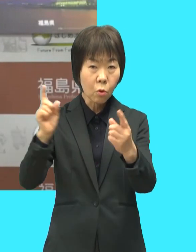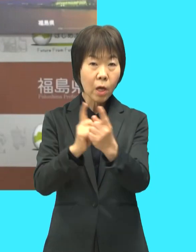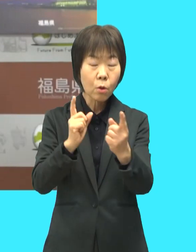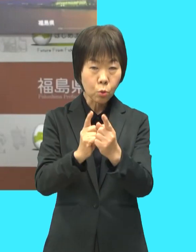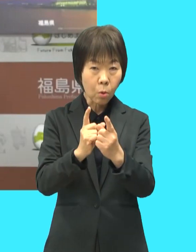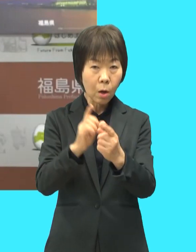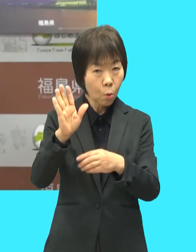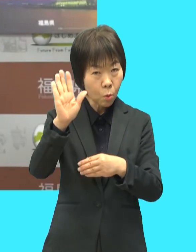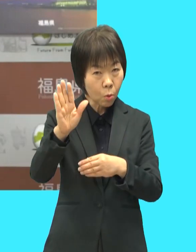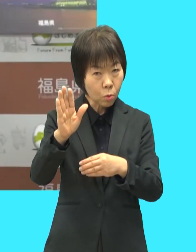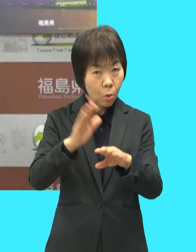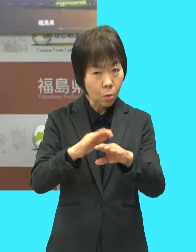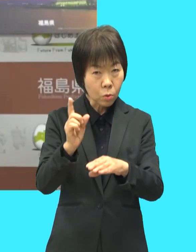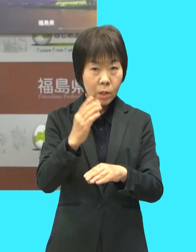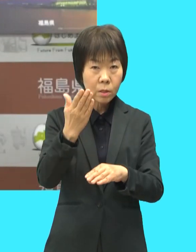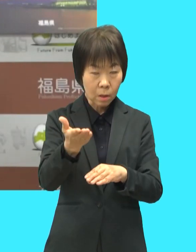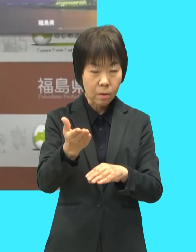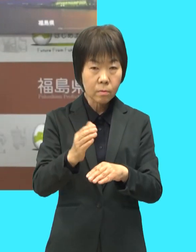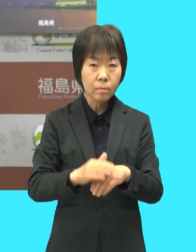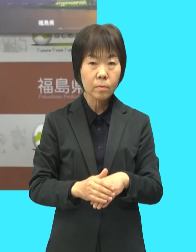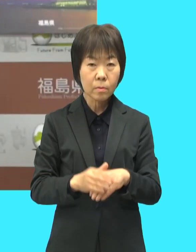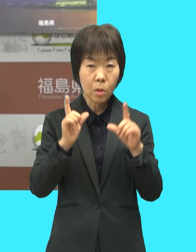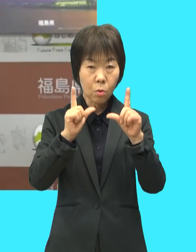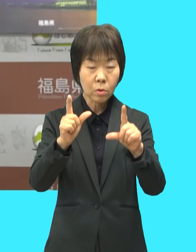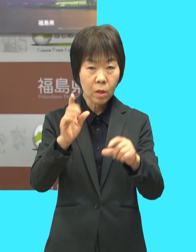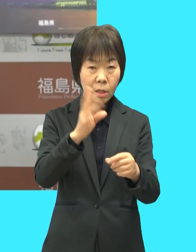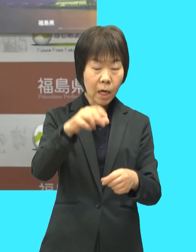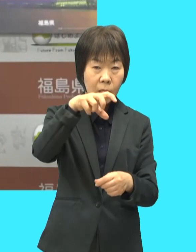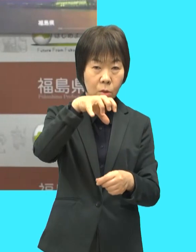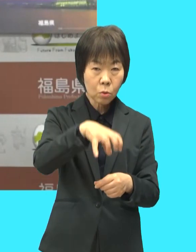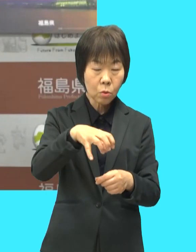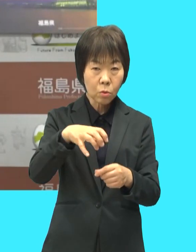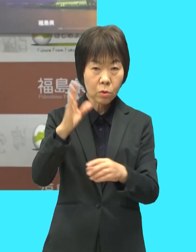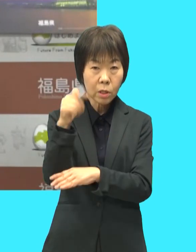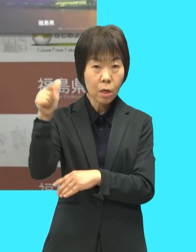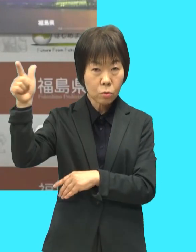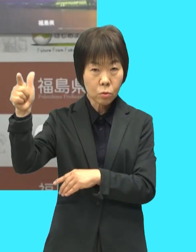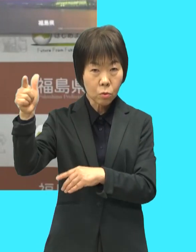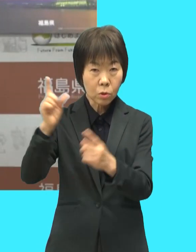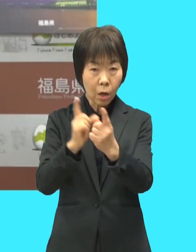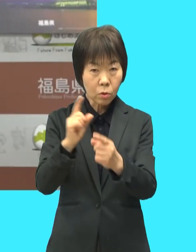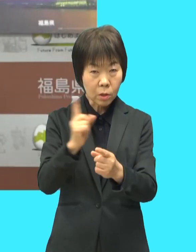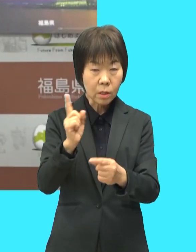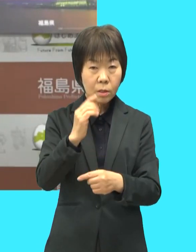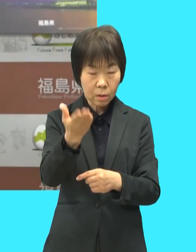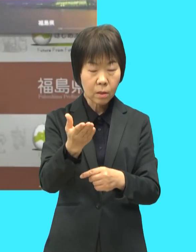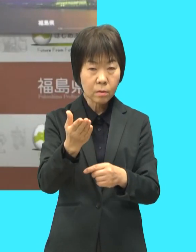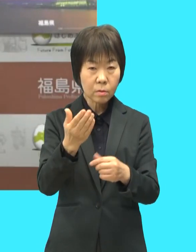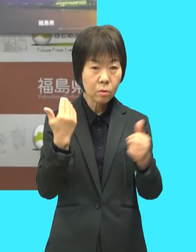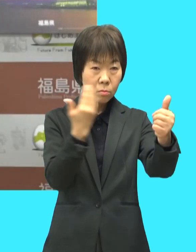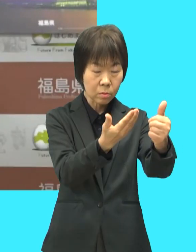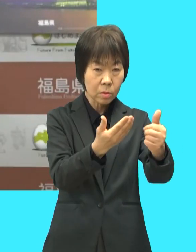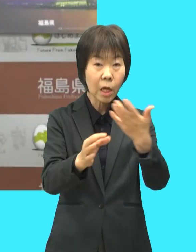その辺今後どうしていかれるご予定でしょうか。 県と政府との対応はどういう件についてということですか。 はい、例え